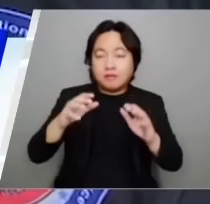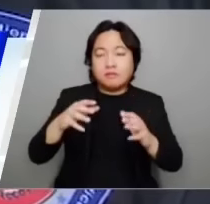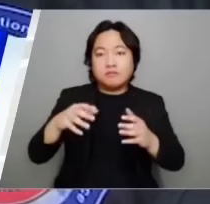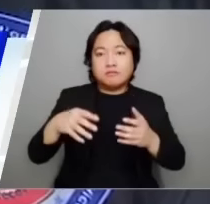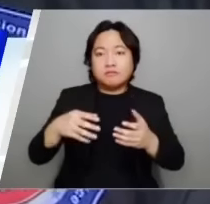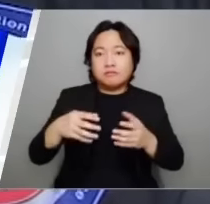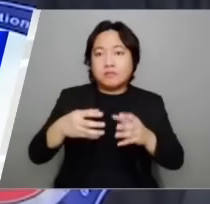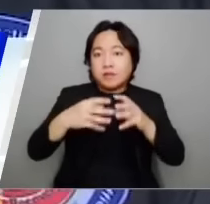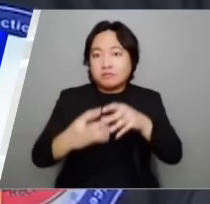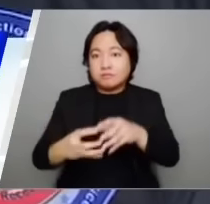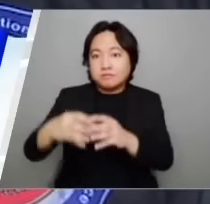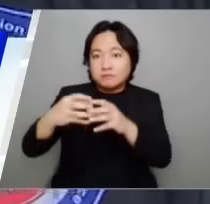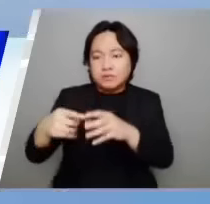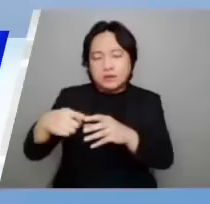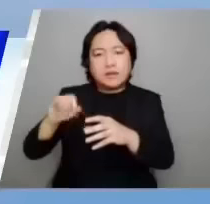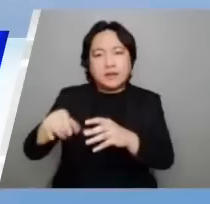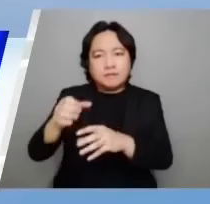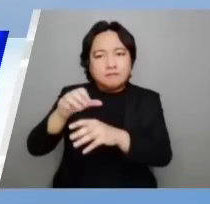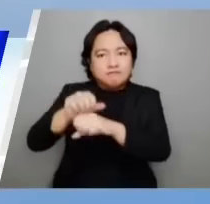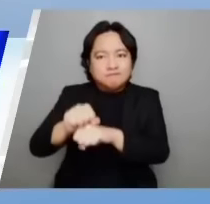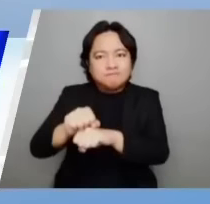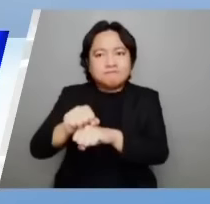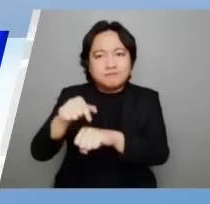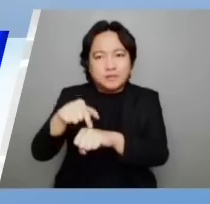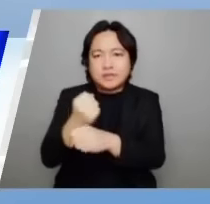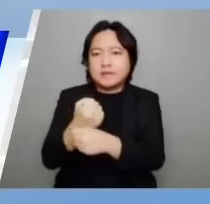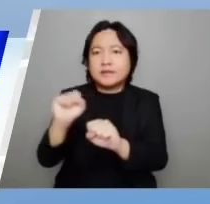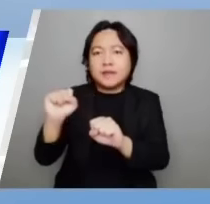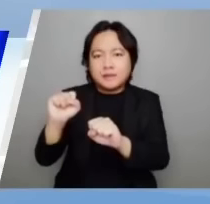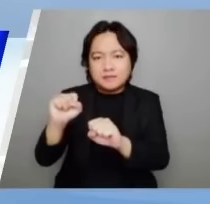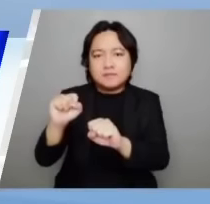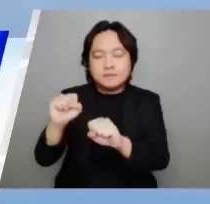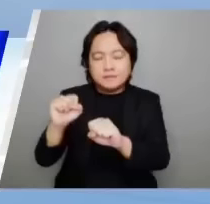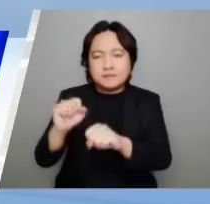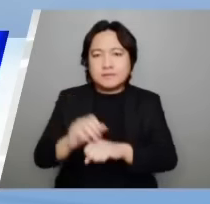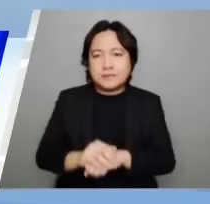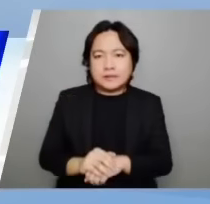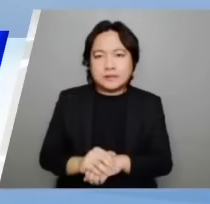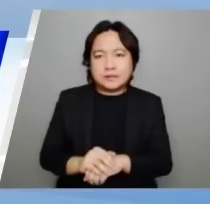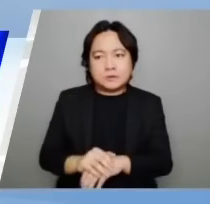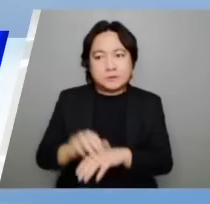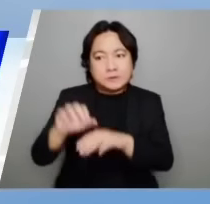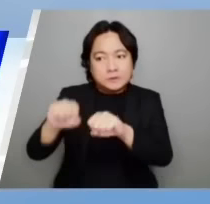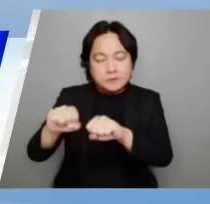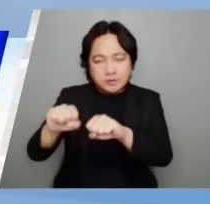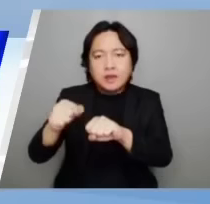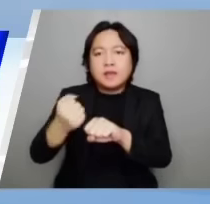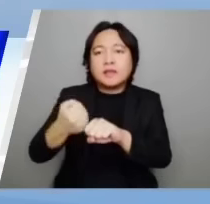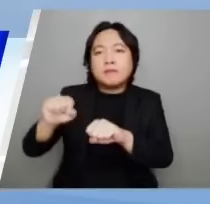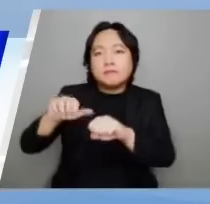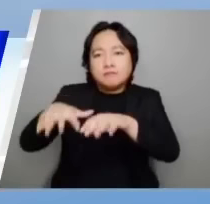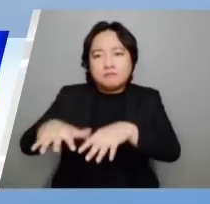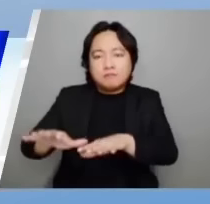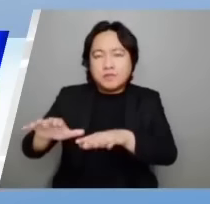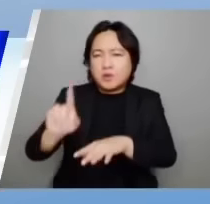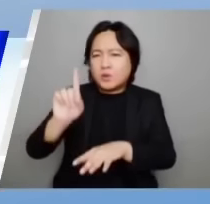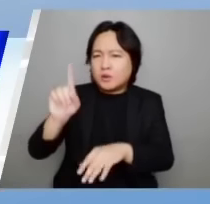Yung ginagawang storage ng isda, yun. Doon po sila daw nakakapit. Yung isa po daw kasing nawawala,